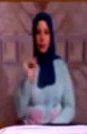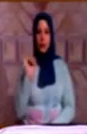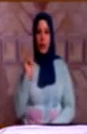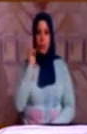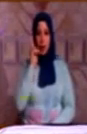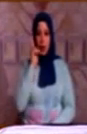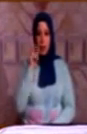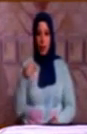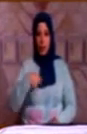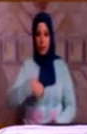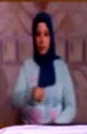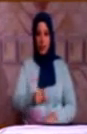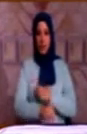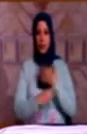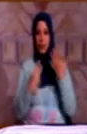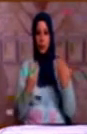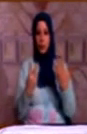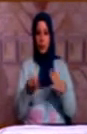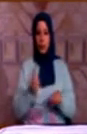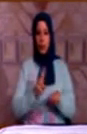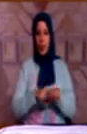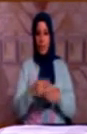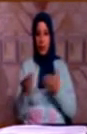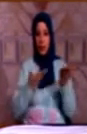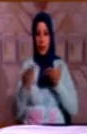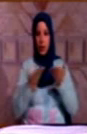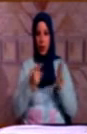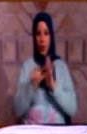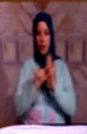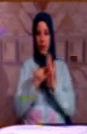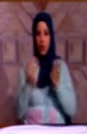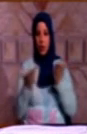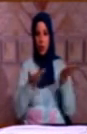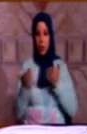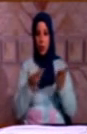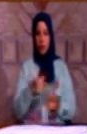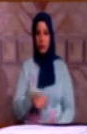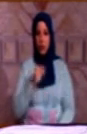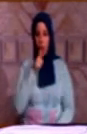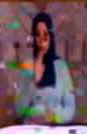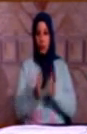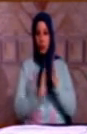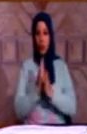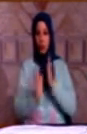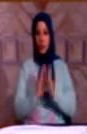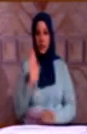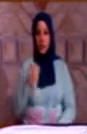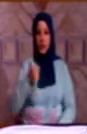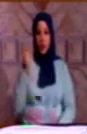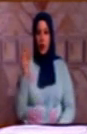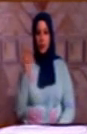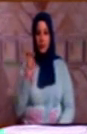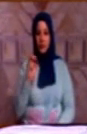وايضا الفقره الحوريه هتكون معي على لغه الاشاره ساره مشهور